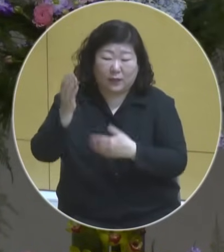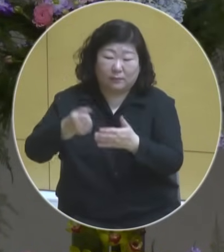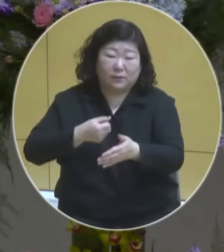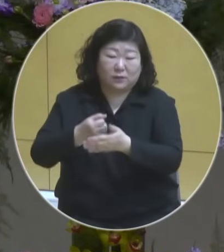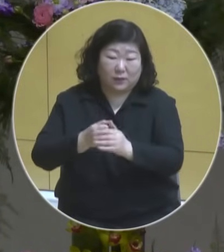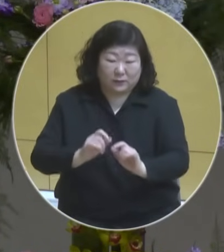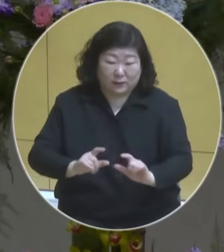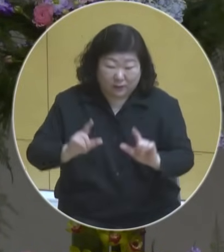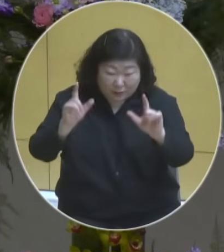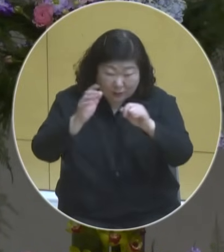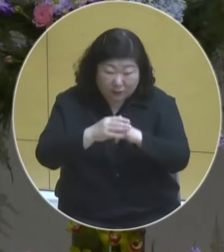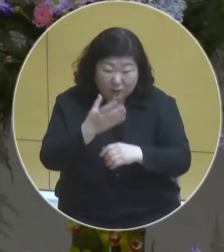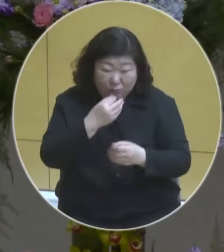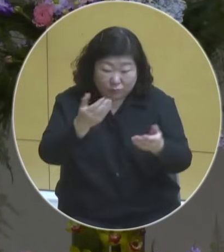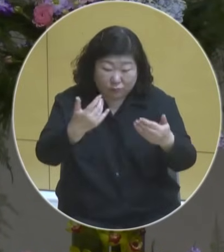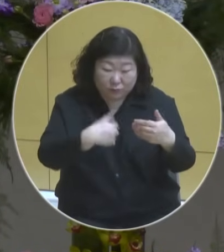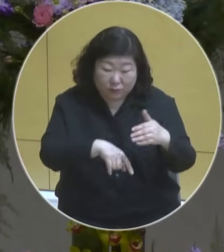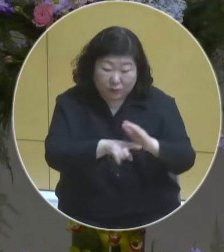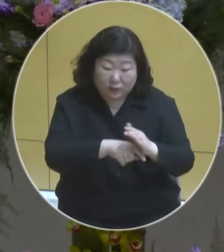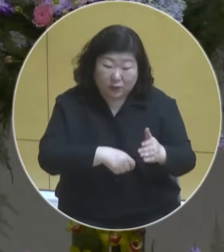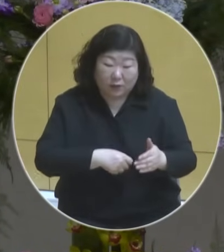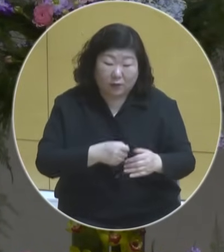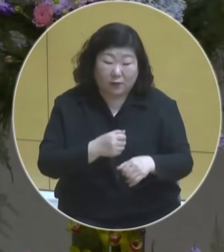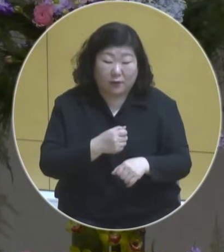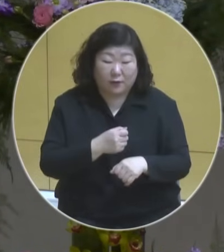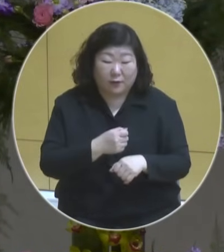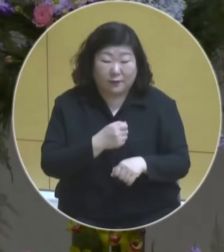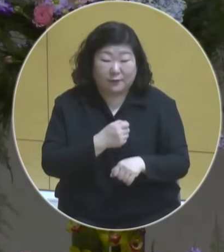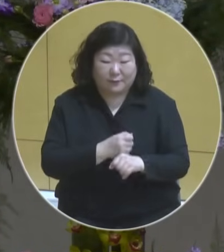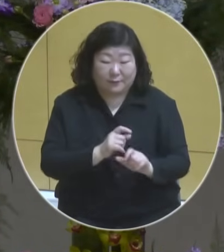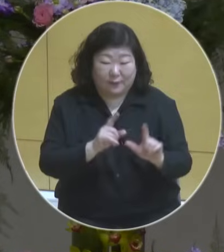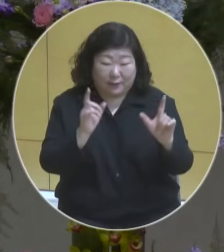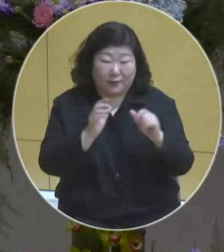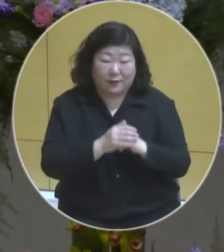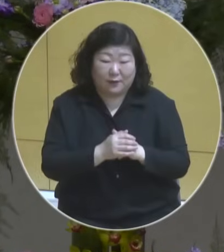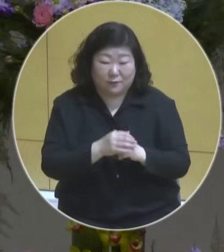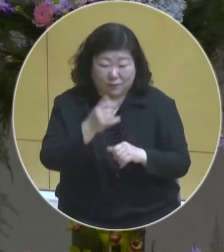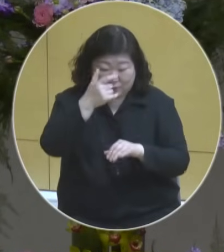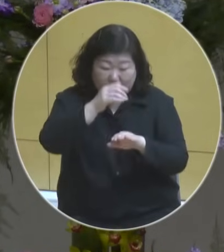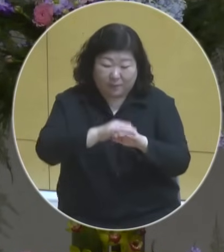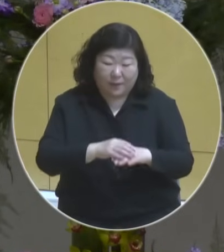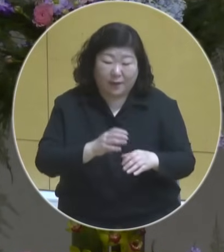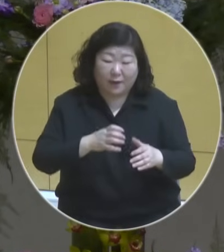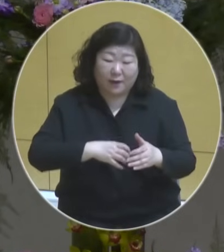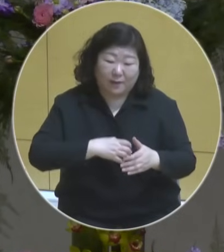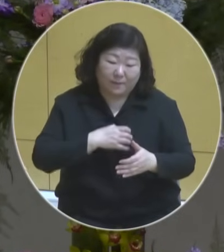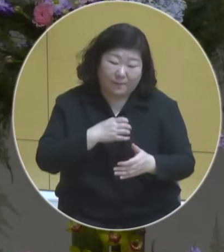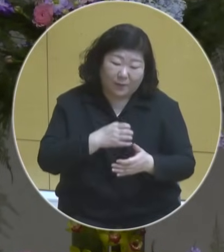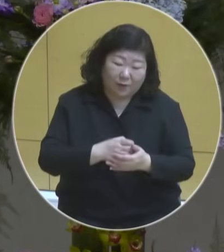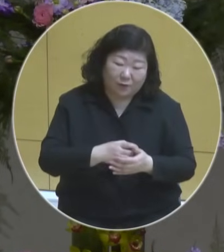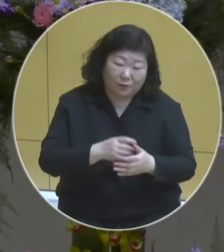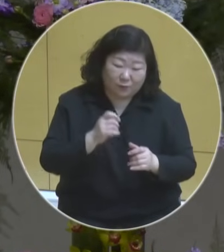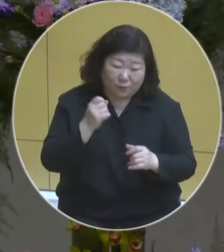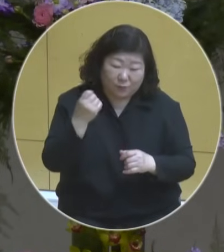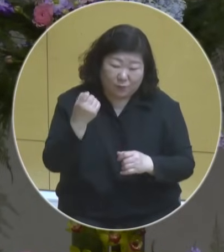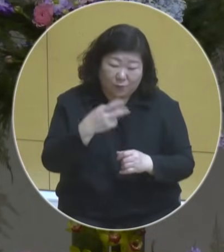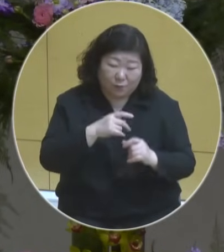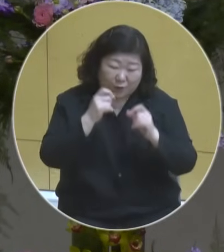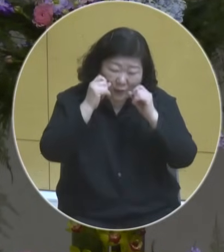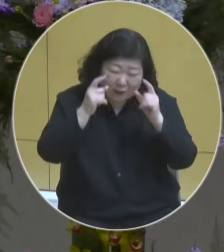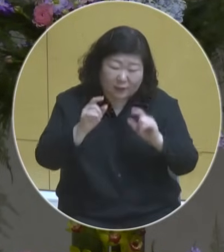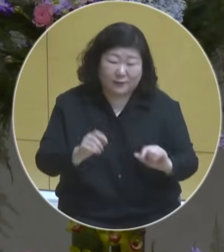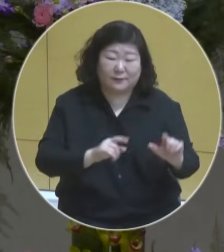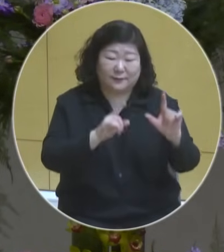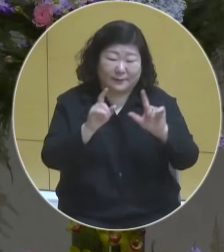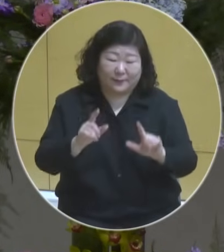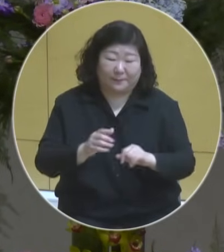주신 날이야 그리고 오늘이 예배의이 감격과 예배를 통해서 깨닫는이 삶 바로 이것은 우리에게